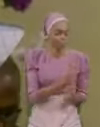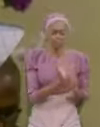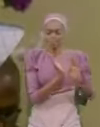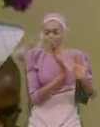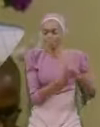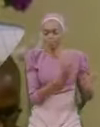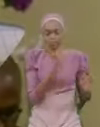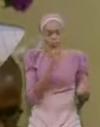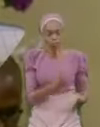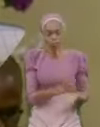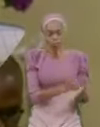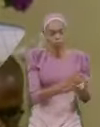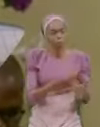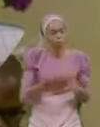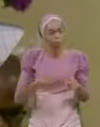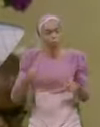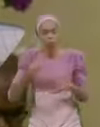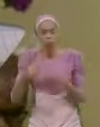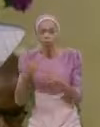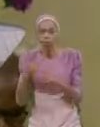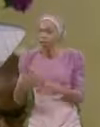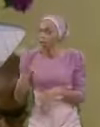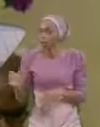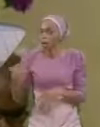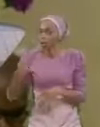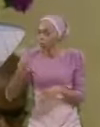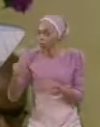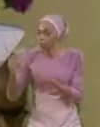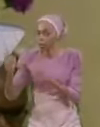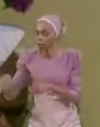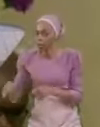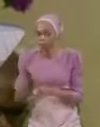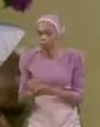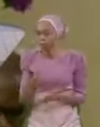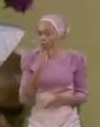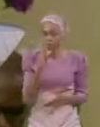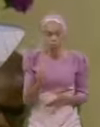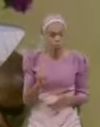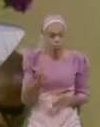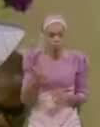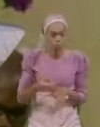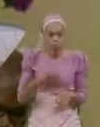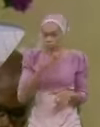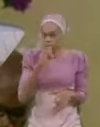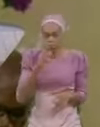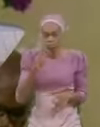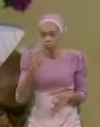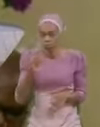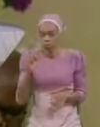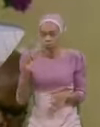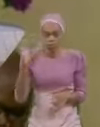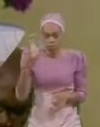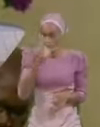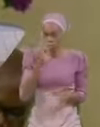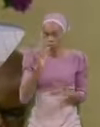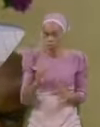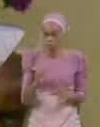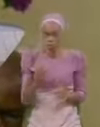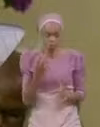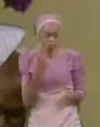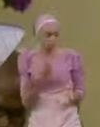mais samaritain un étranger il nétait même pas juif il a pris